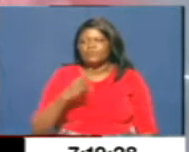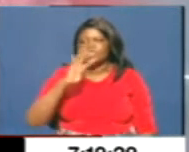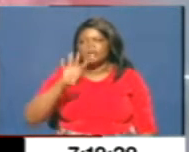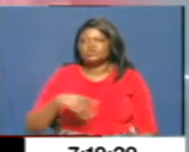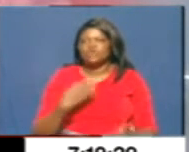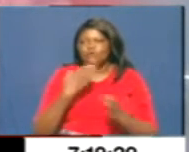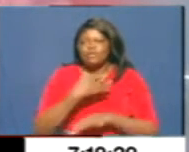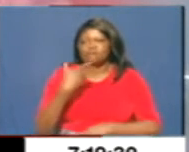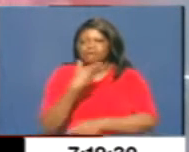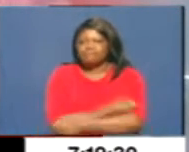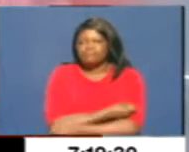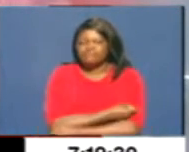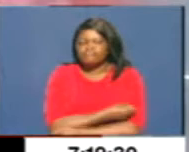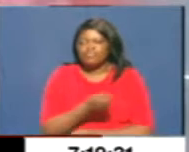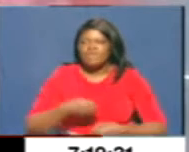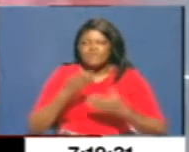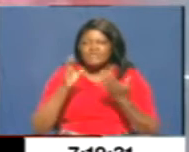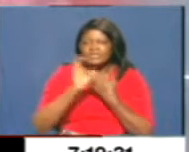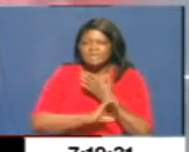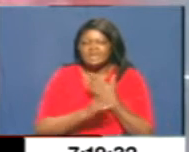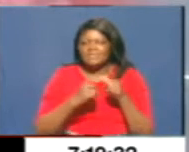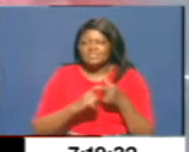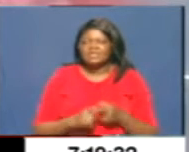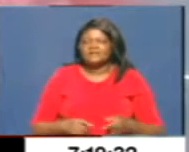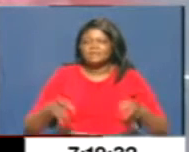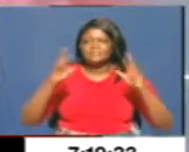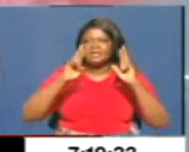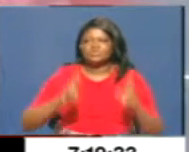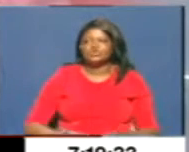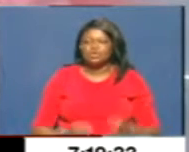4,198,000 za chanjo zilikuwa zimetolewa nchini. Na kimataifa, zaidi ya watu